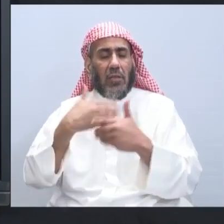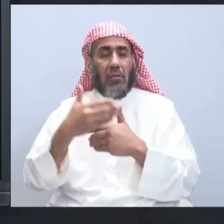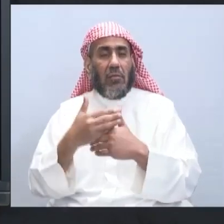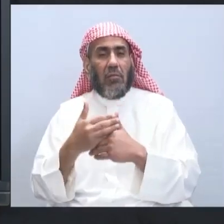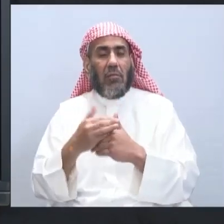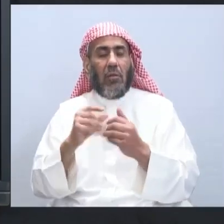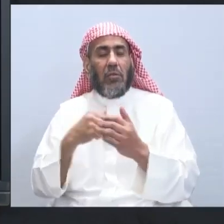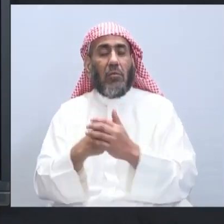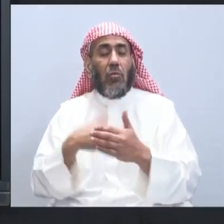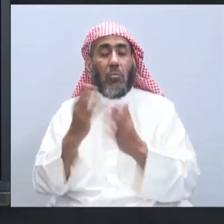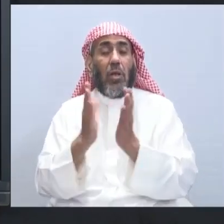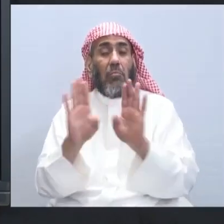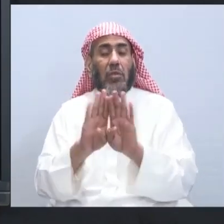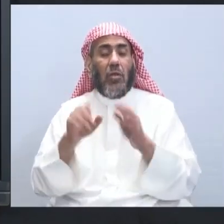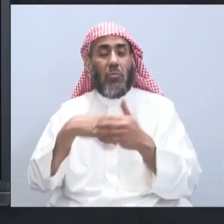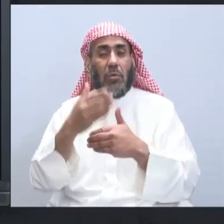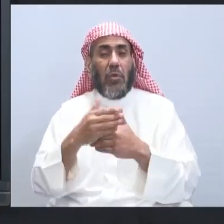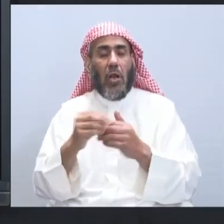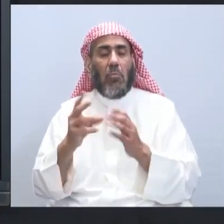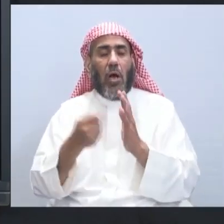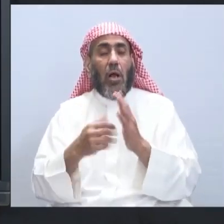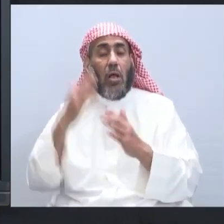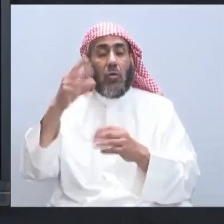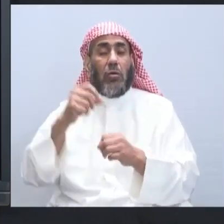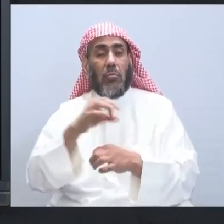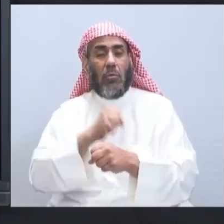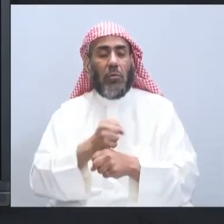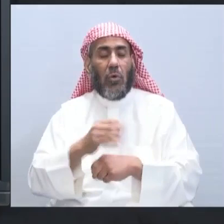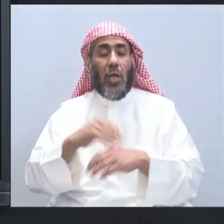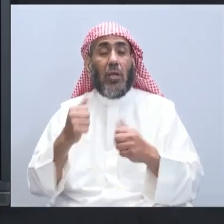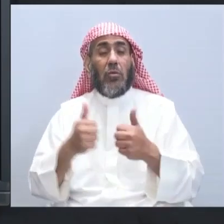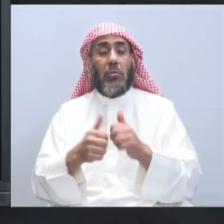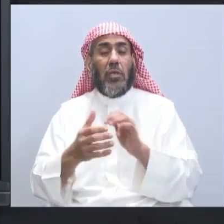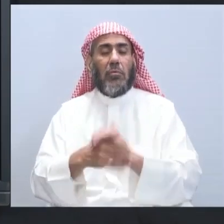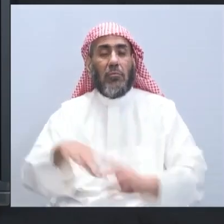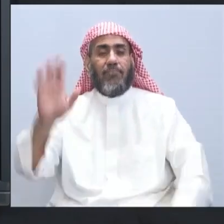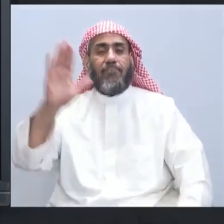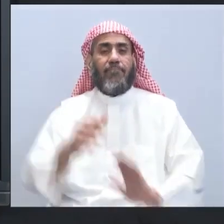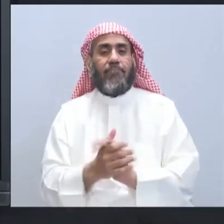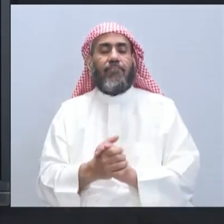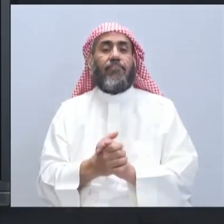القصه ثم المسرحيه وكذلك المقاله هذا صلى الله وسلم على نبينا محمد وعلى اله وصحبه اجمعين